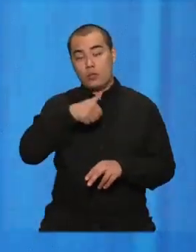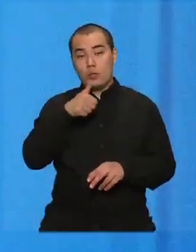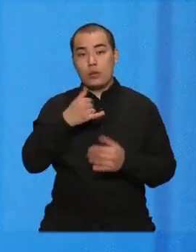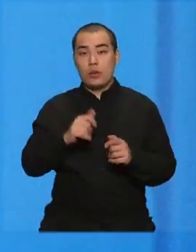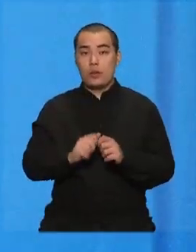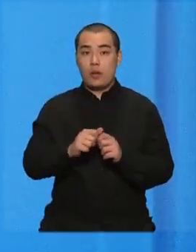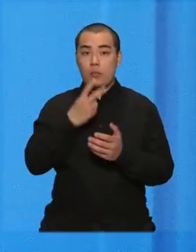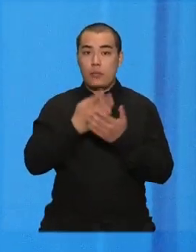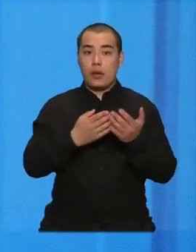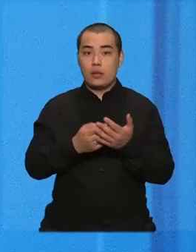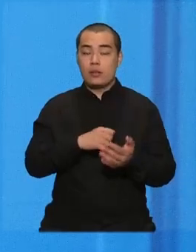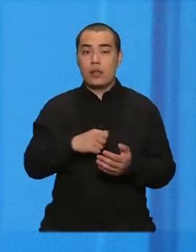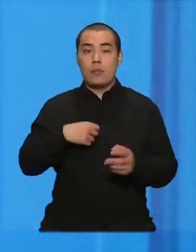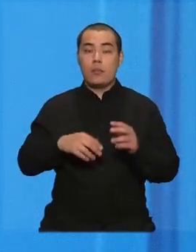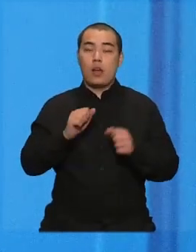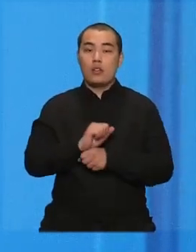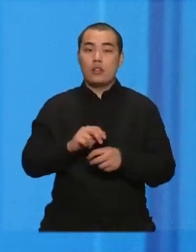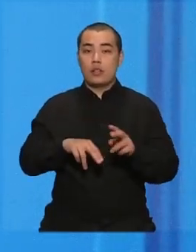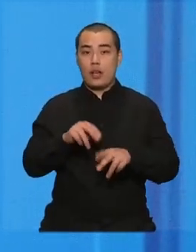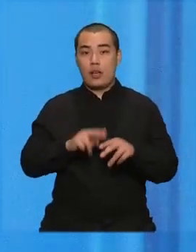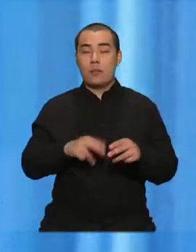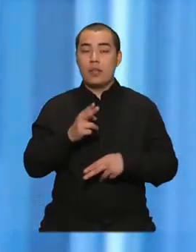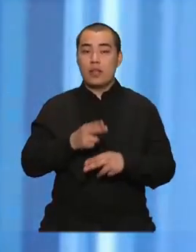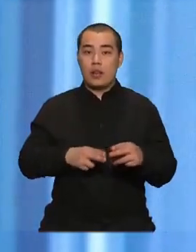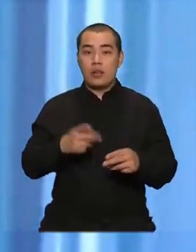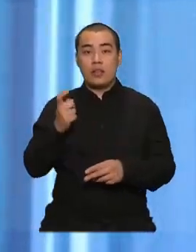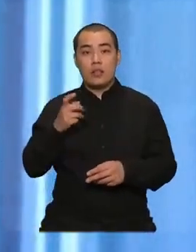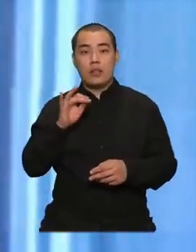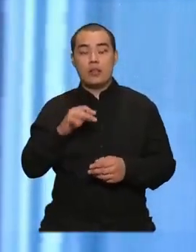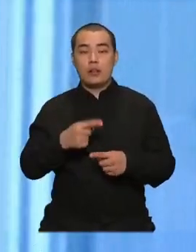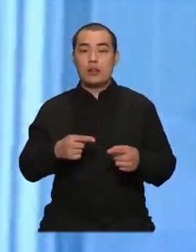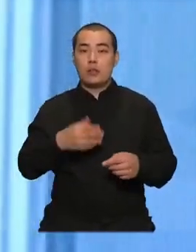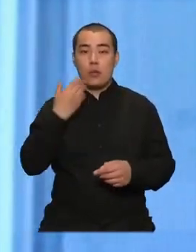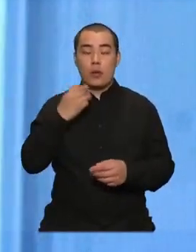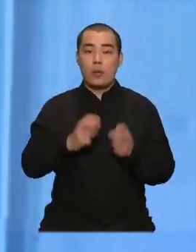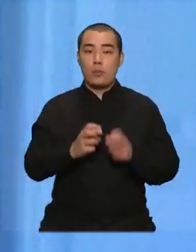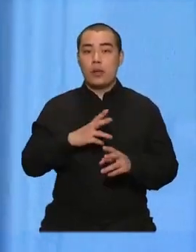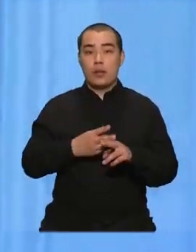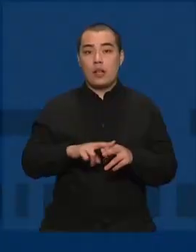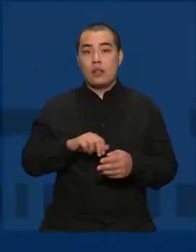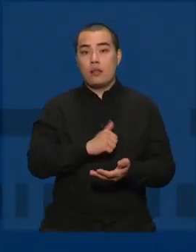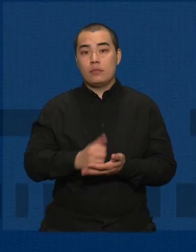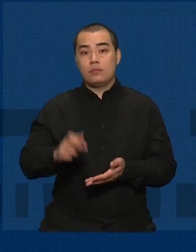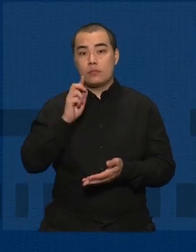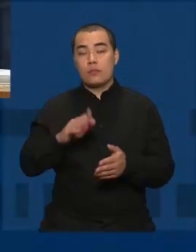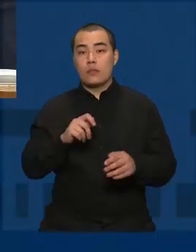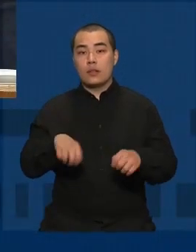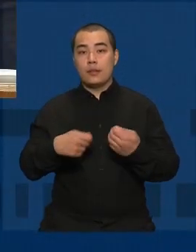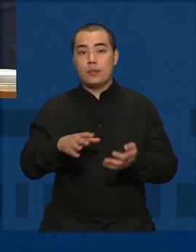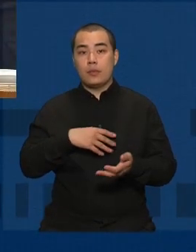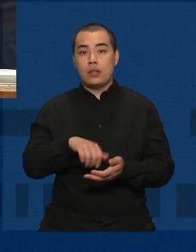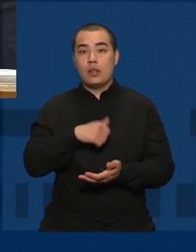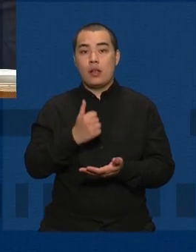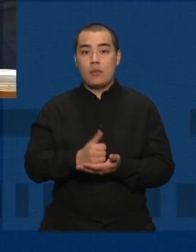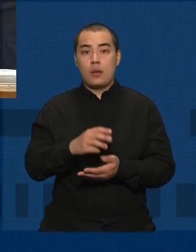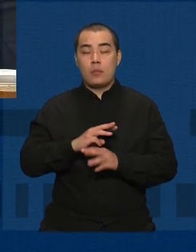Вклад в показатели внесли машиностроение, металлургия, химия и легкая промышленность. Об этом главе государства доложил глава Минпрома